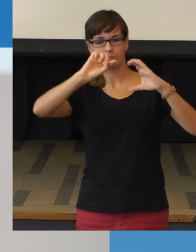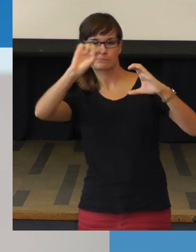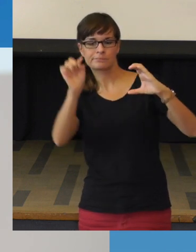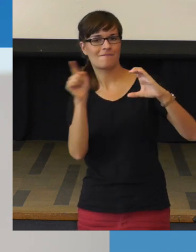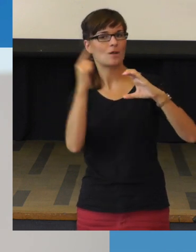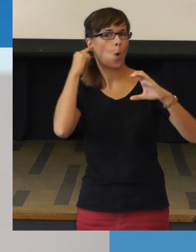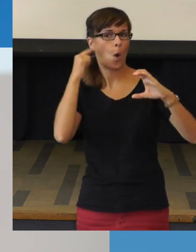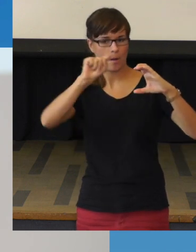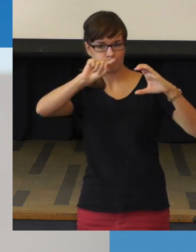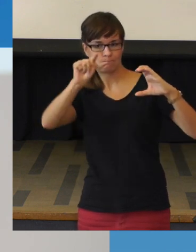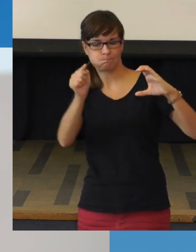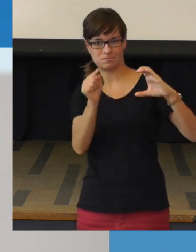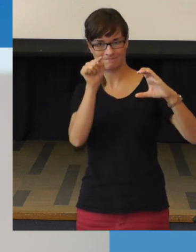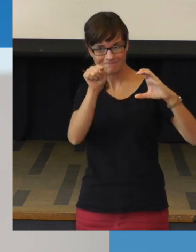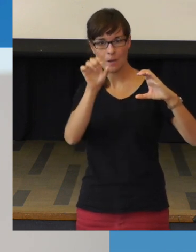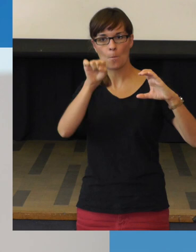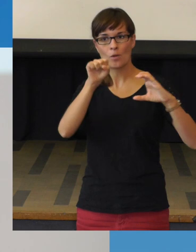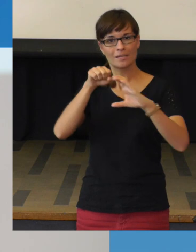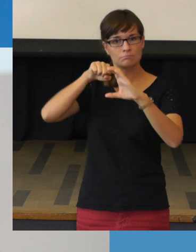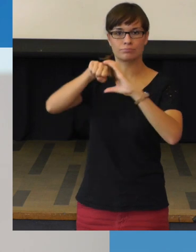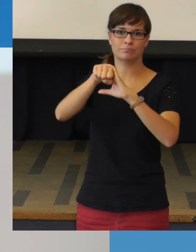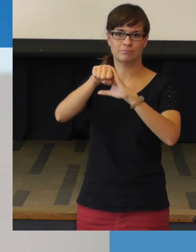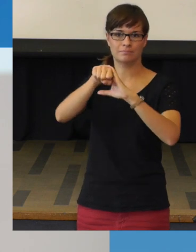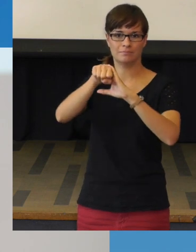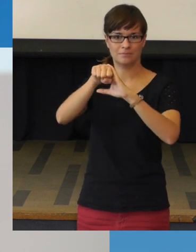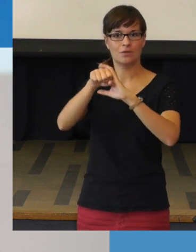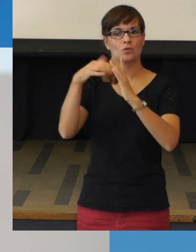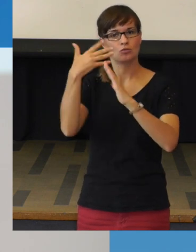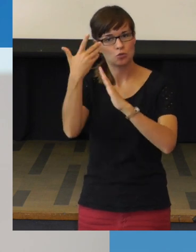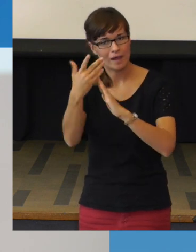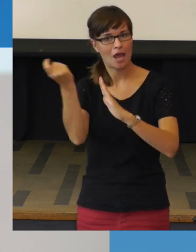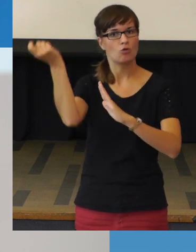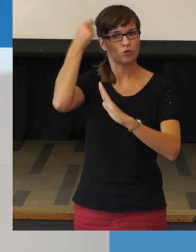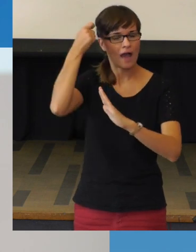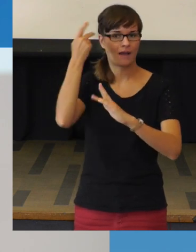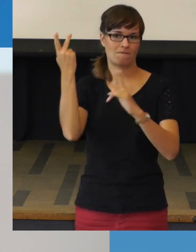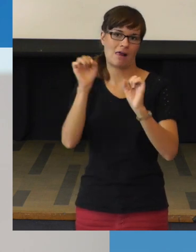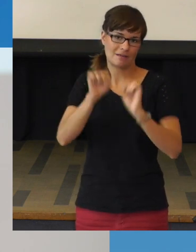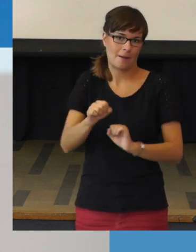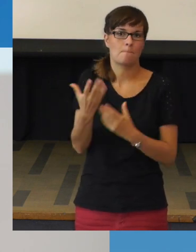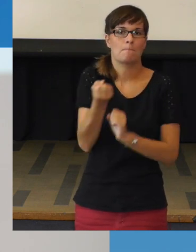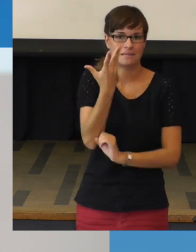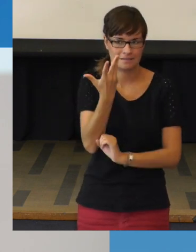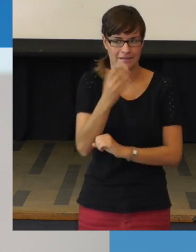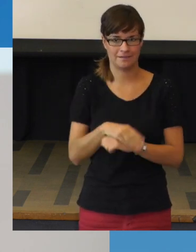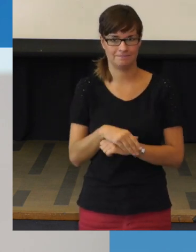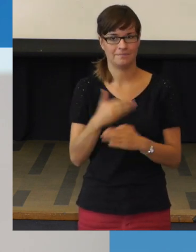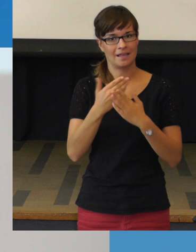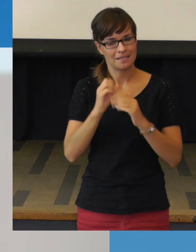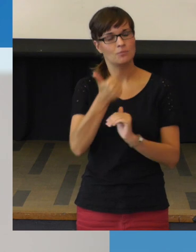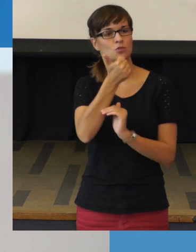und damit das Risiko eines Schlaganfalls besteht. Die Therapie der Wahl grundsätzlich ist eine blutverdünnende Therapie, das